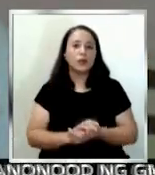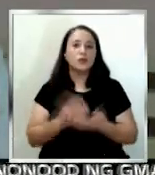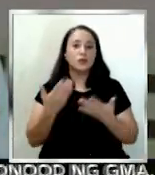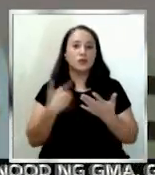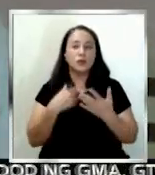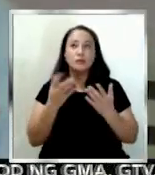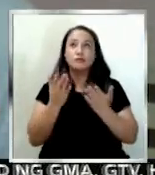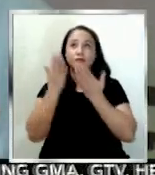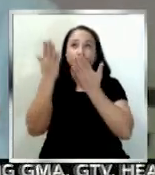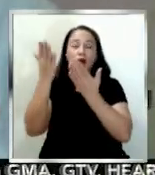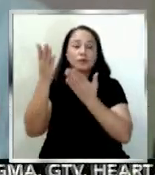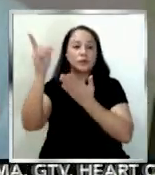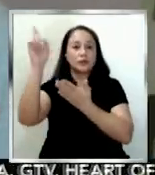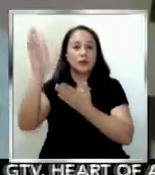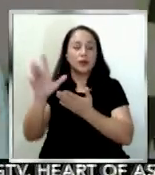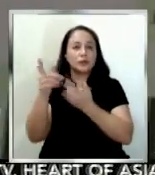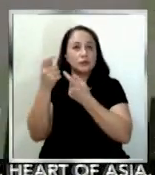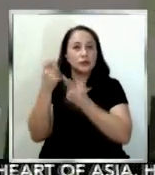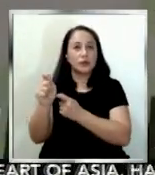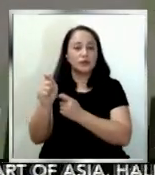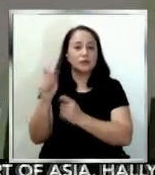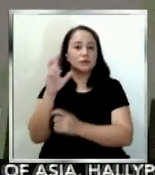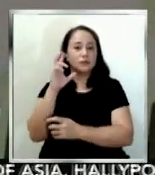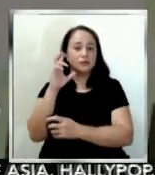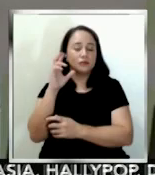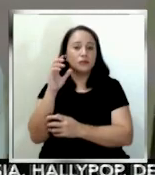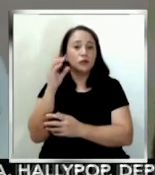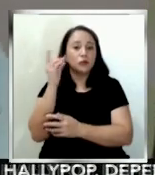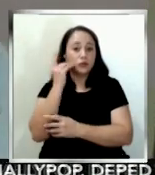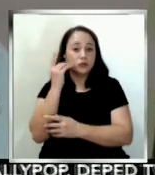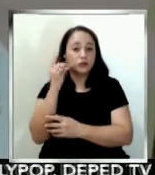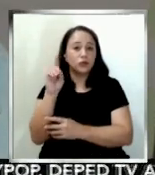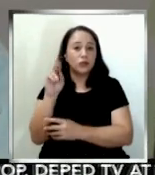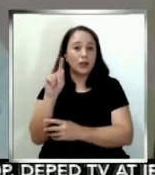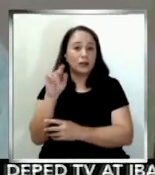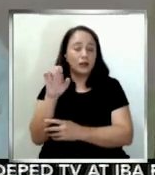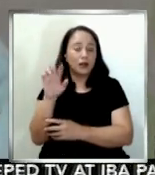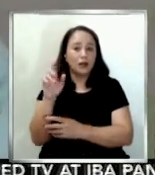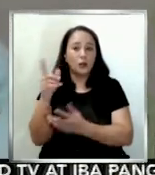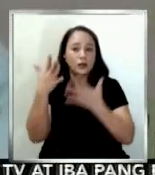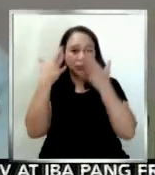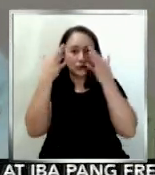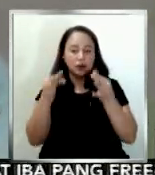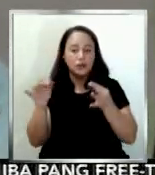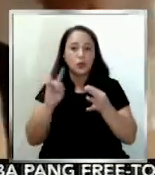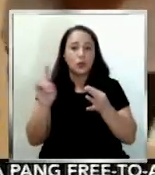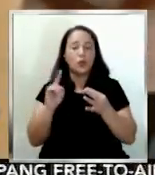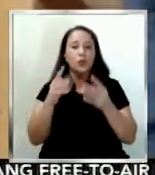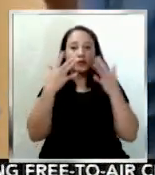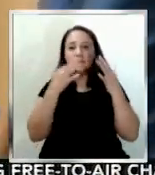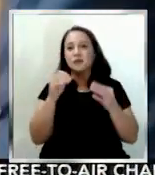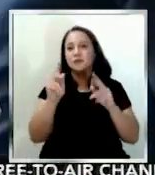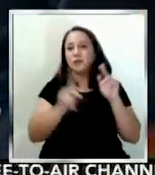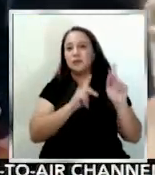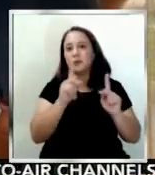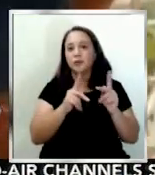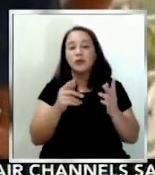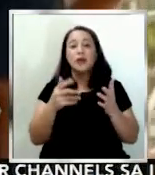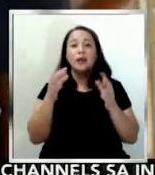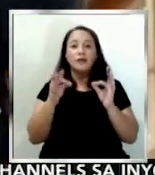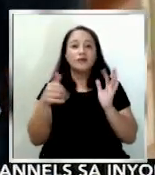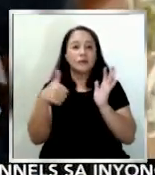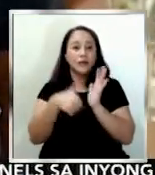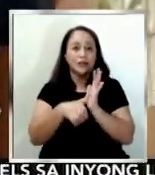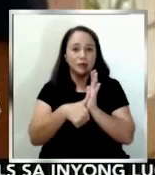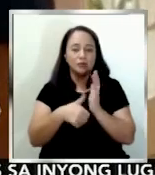ibibigay nilang daw ang tiwala sa mga Duterte kung ano man daw ang desisyon ng mga ito o ng taong bayan pagdating sa darating na eleksyon. Nagpunta sa